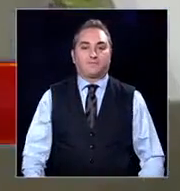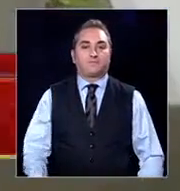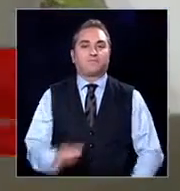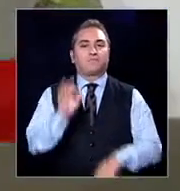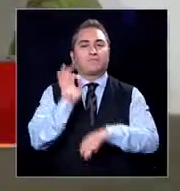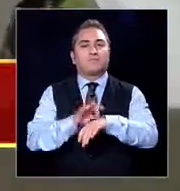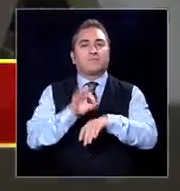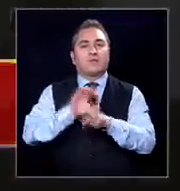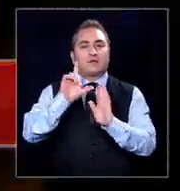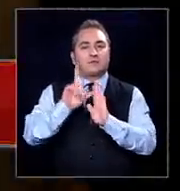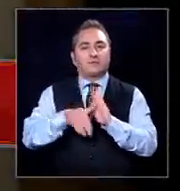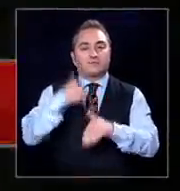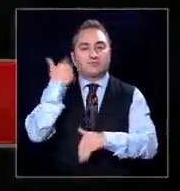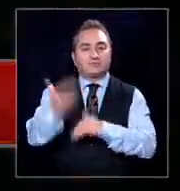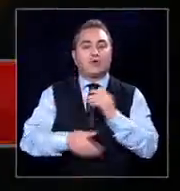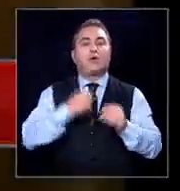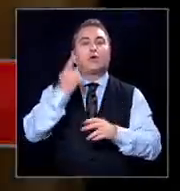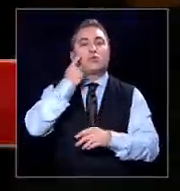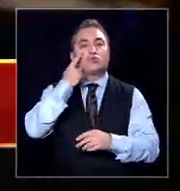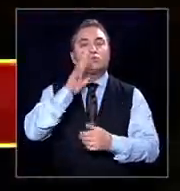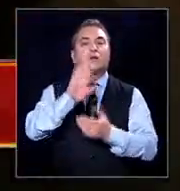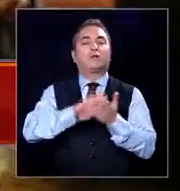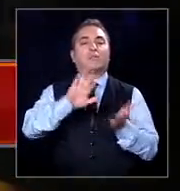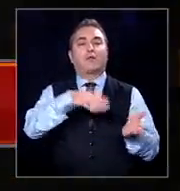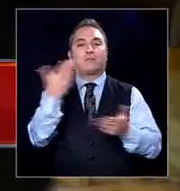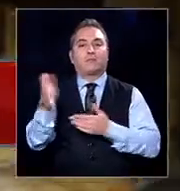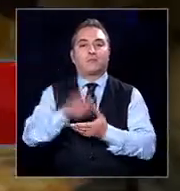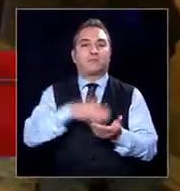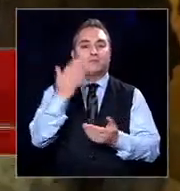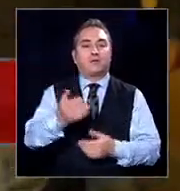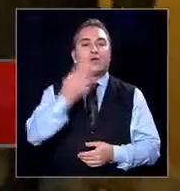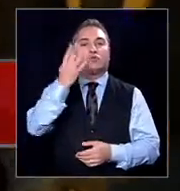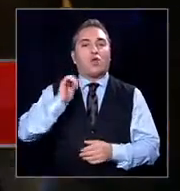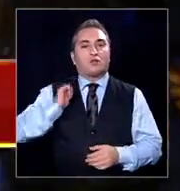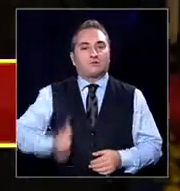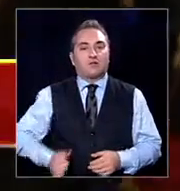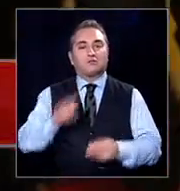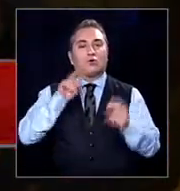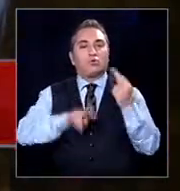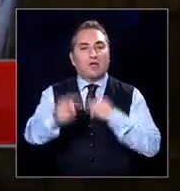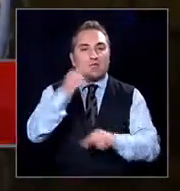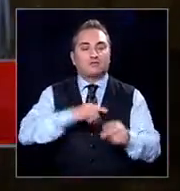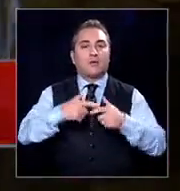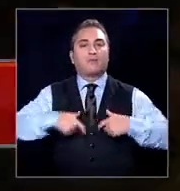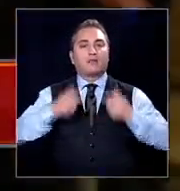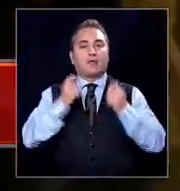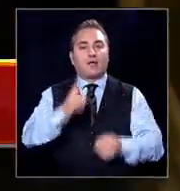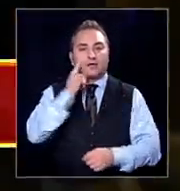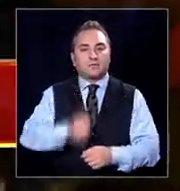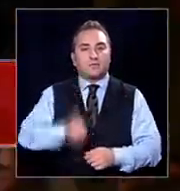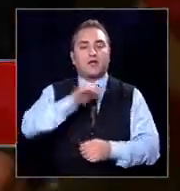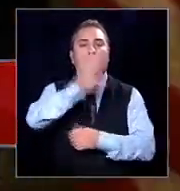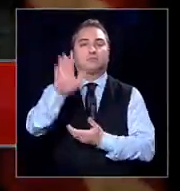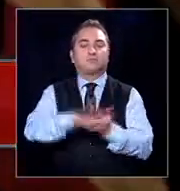Dakikalar sonra kabinede yaprak dökümü başladı. Dört danışman, Ulaştırma ve Milli Eğitim Bakanları istifa dalgasına